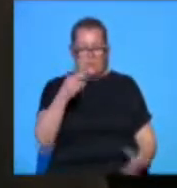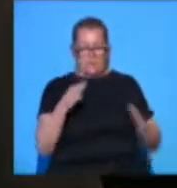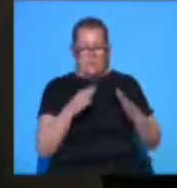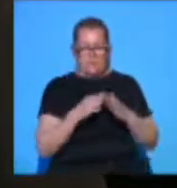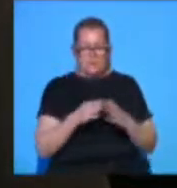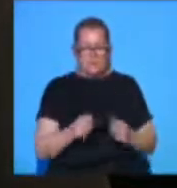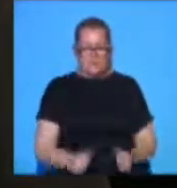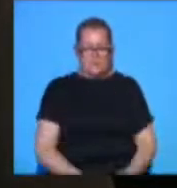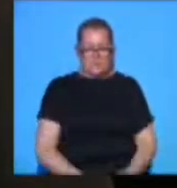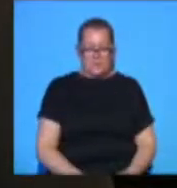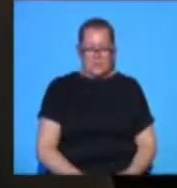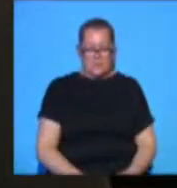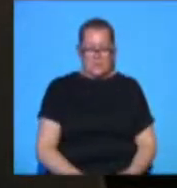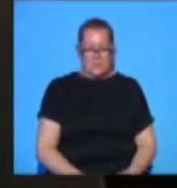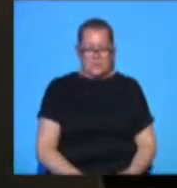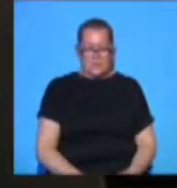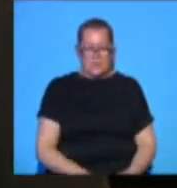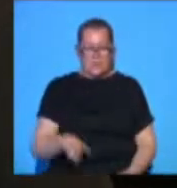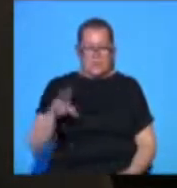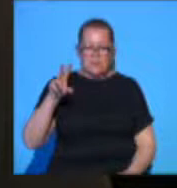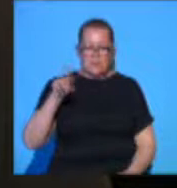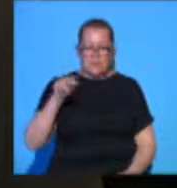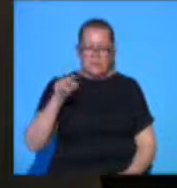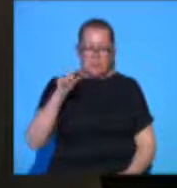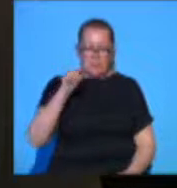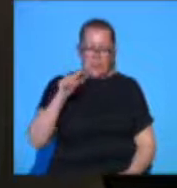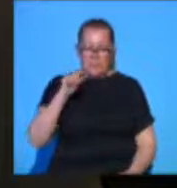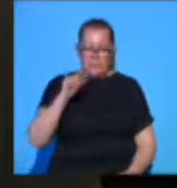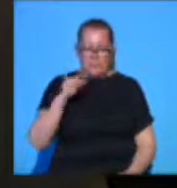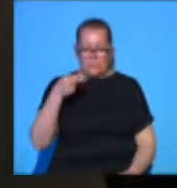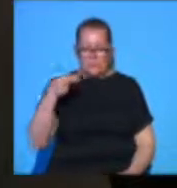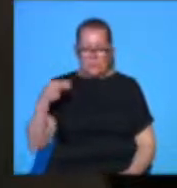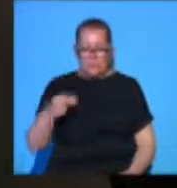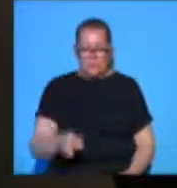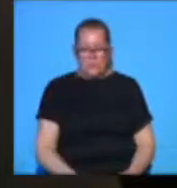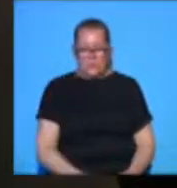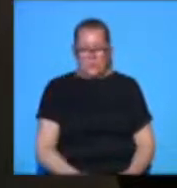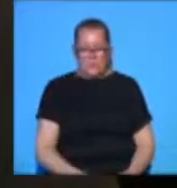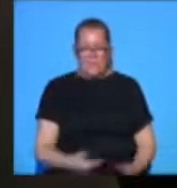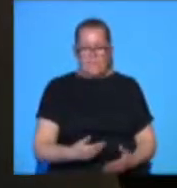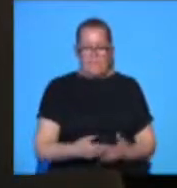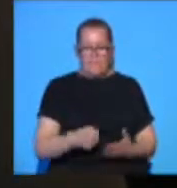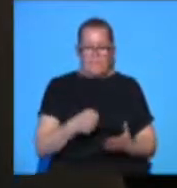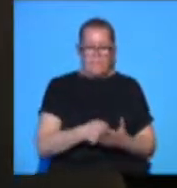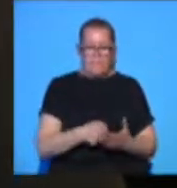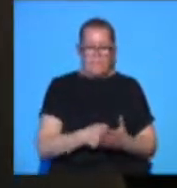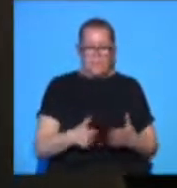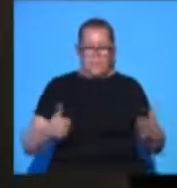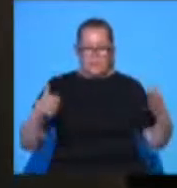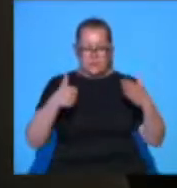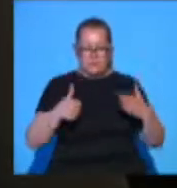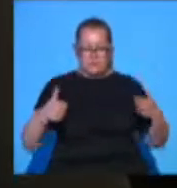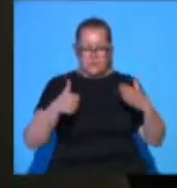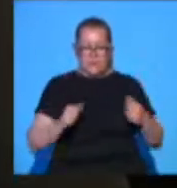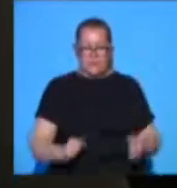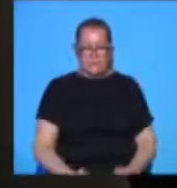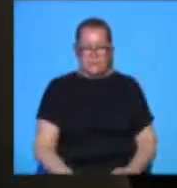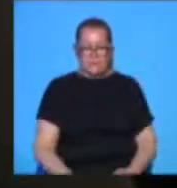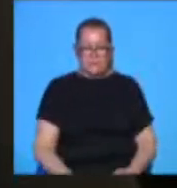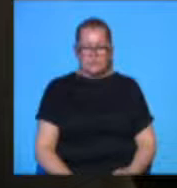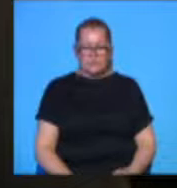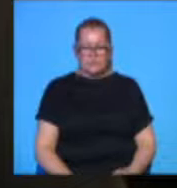La noi costă 30, chiar mai puțin de 30 de euro, dar pe lângă faptul că plătești 60 de euro să-l vezi pe Lepage în Quebec